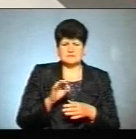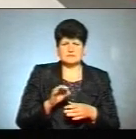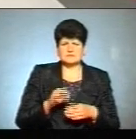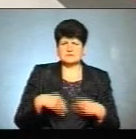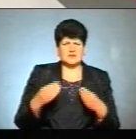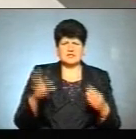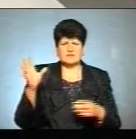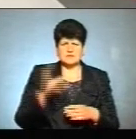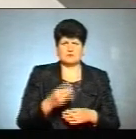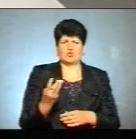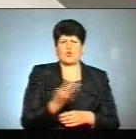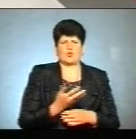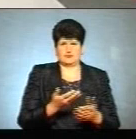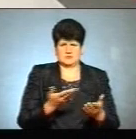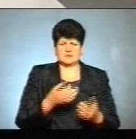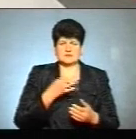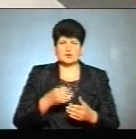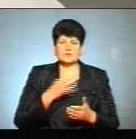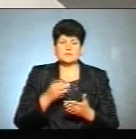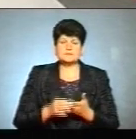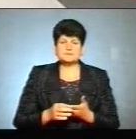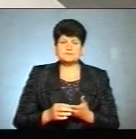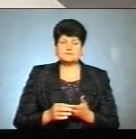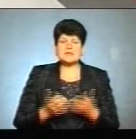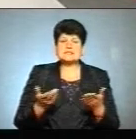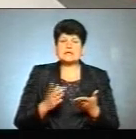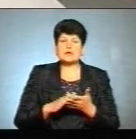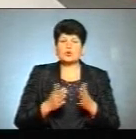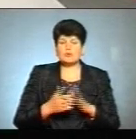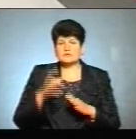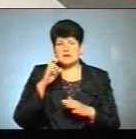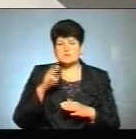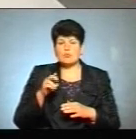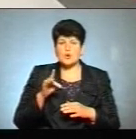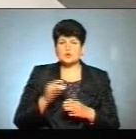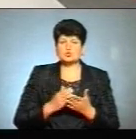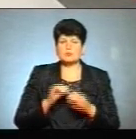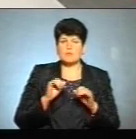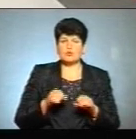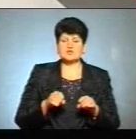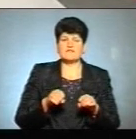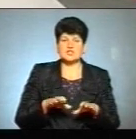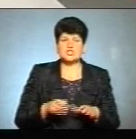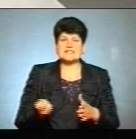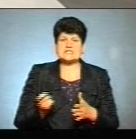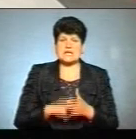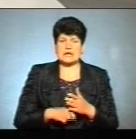як мінімум трьох от які відповідають представників. За яких умов Держпродспоживслужба може вирішити закрити ринок?